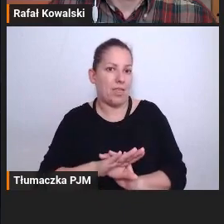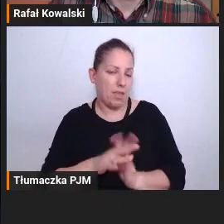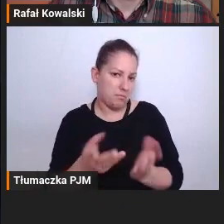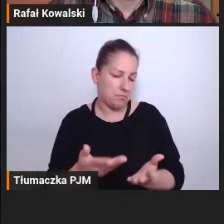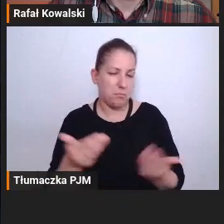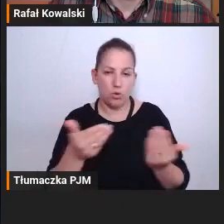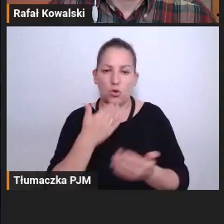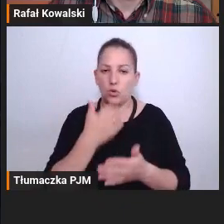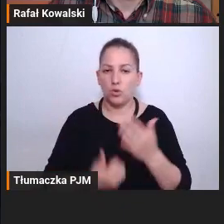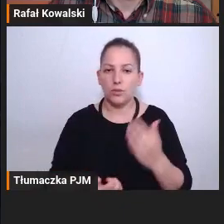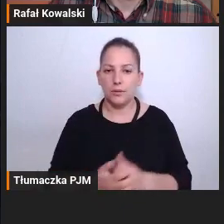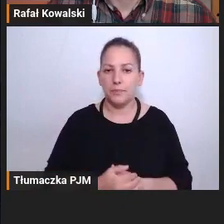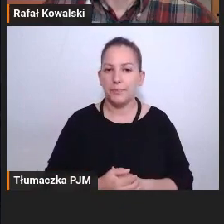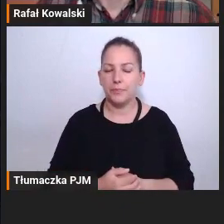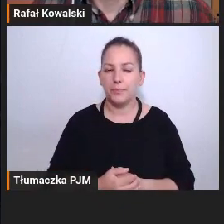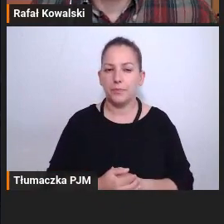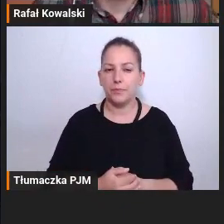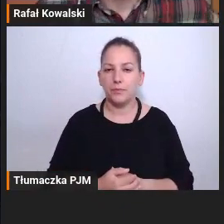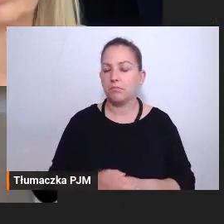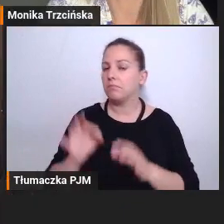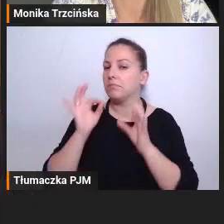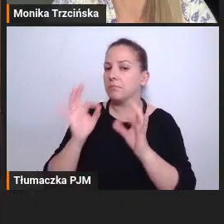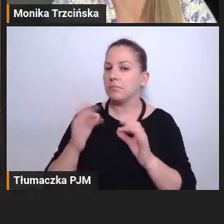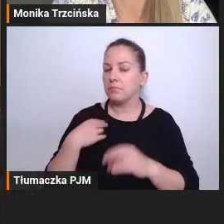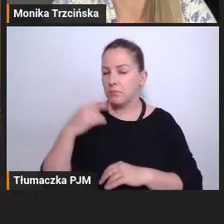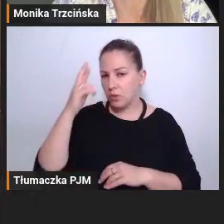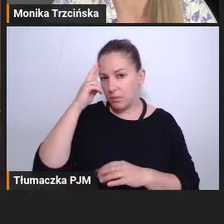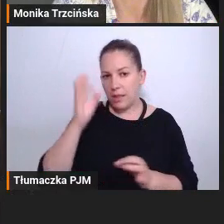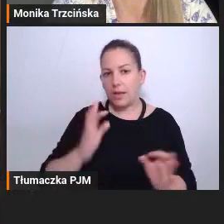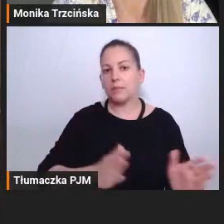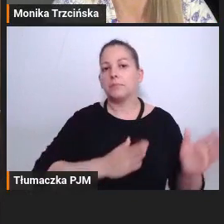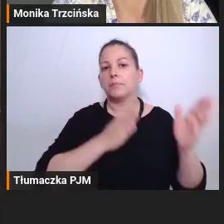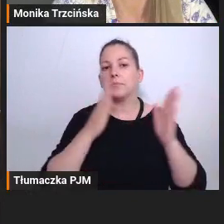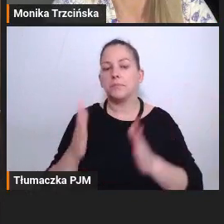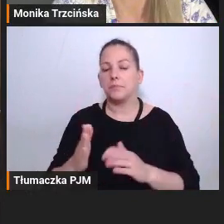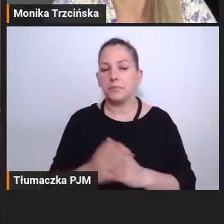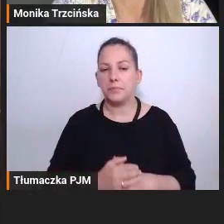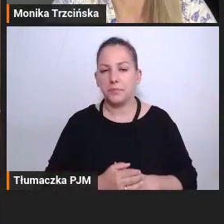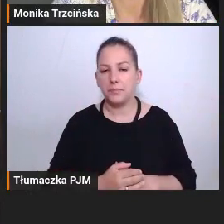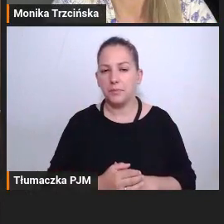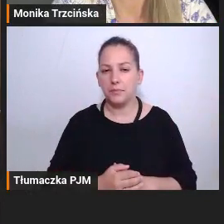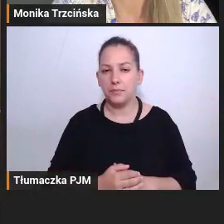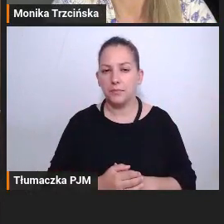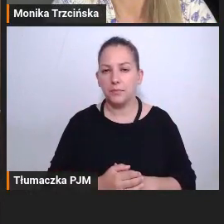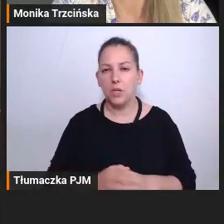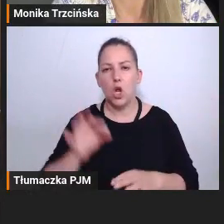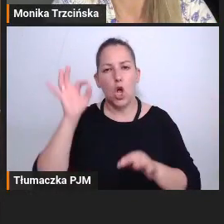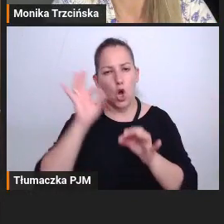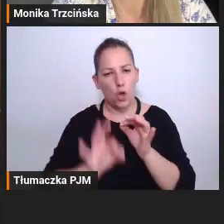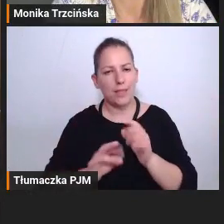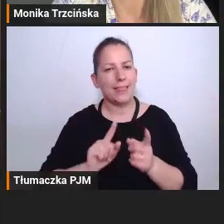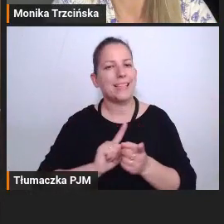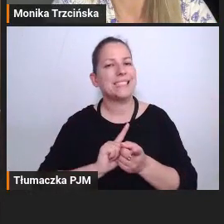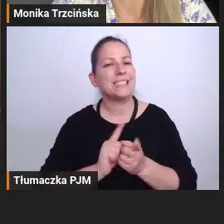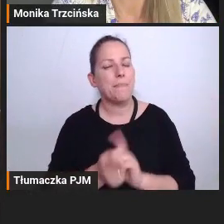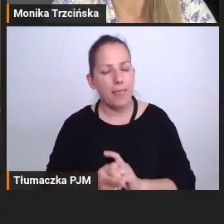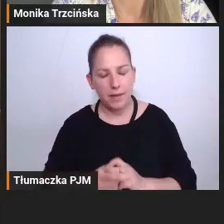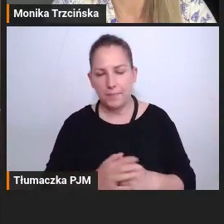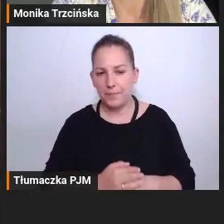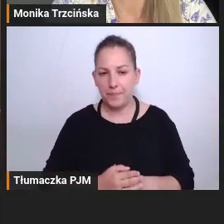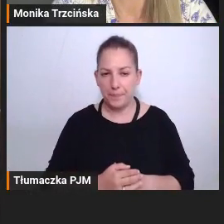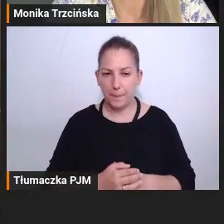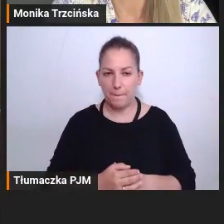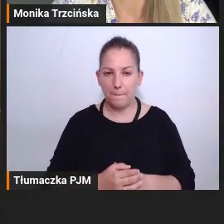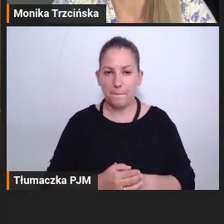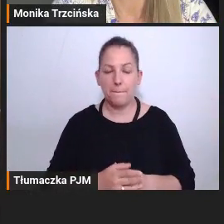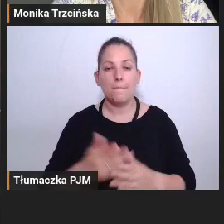tutaj możecie korzystać. Dobrze, rozumiem. Przejdźmy teraz już do konkretnych zmian, mianowicie do takich